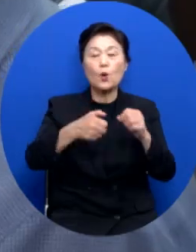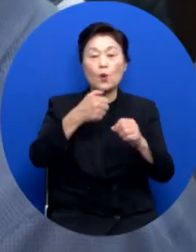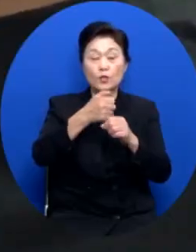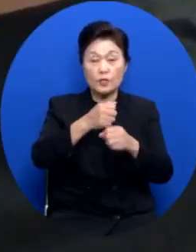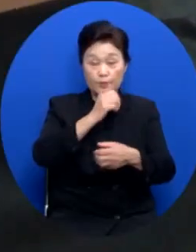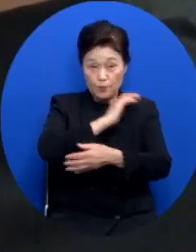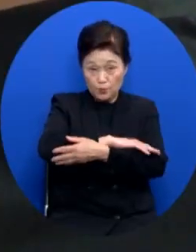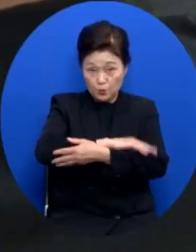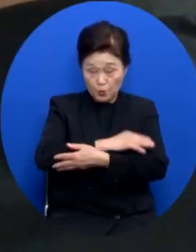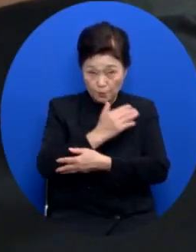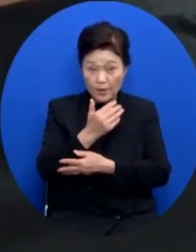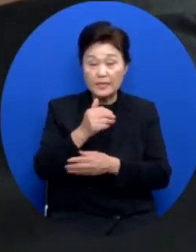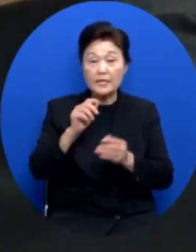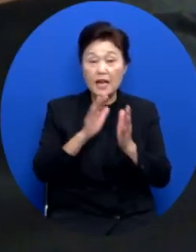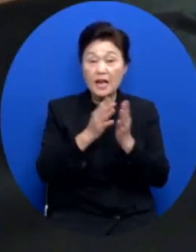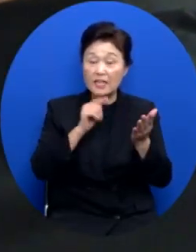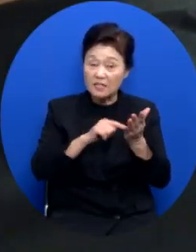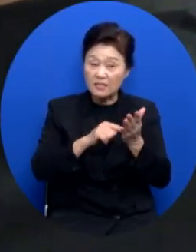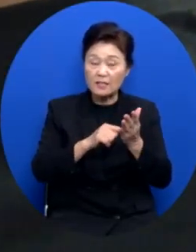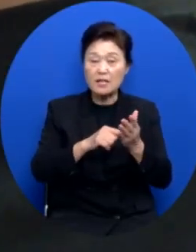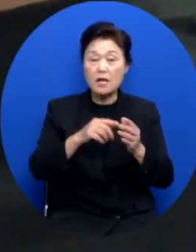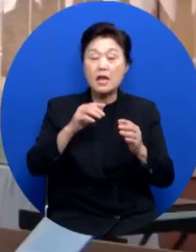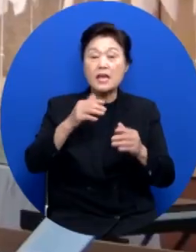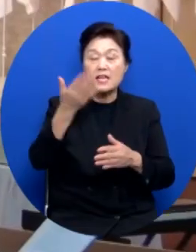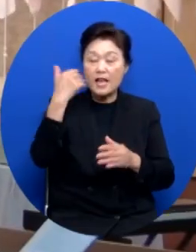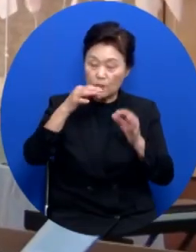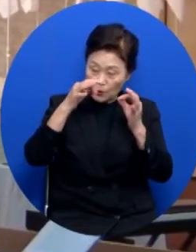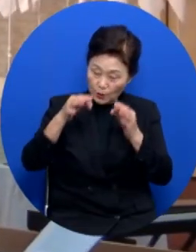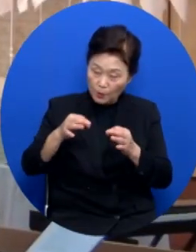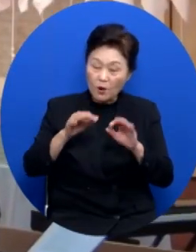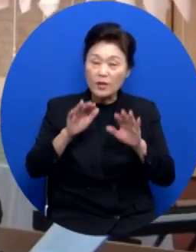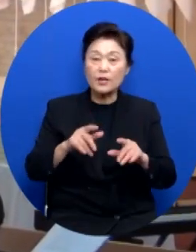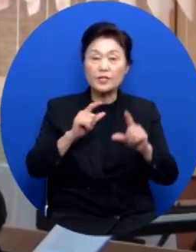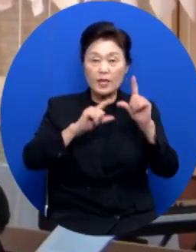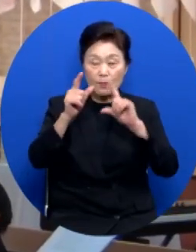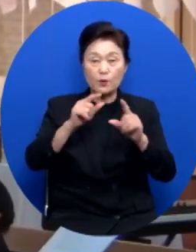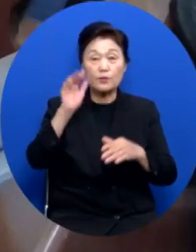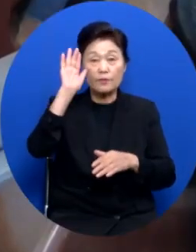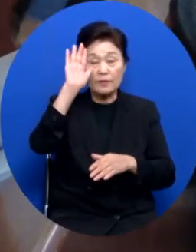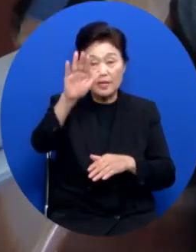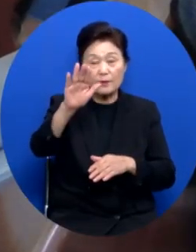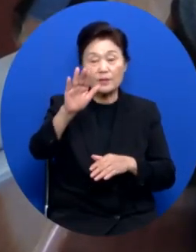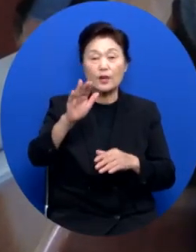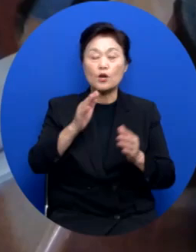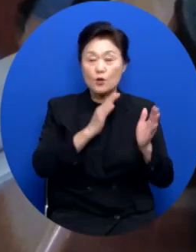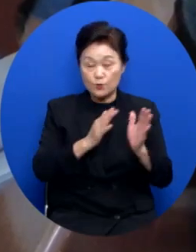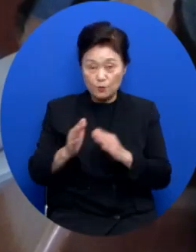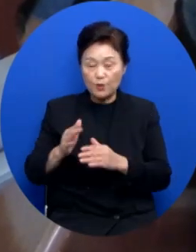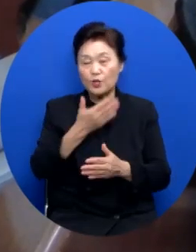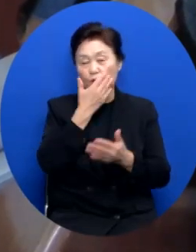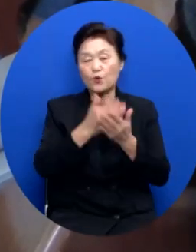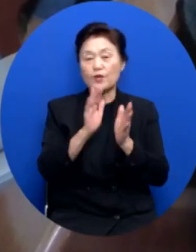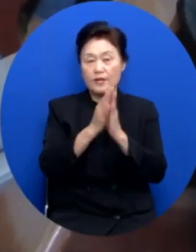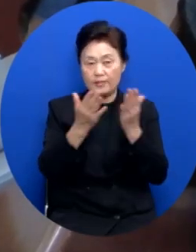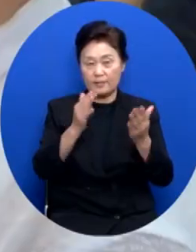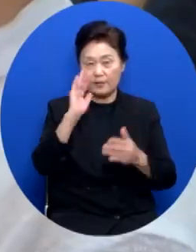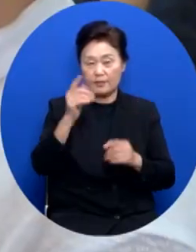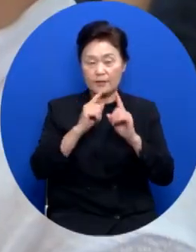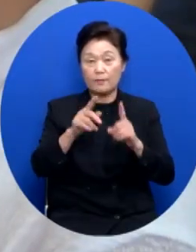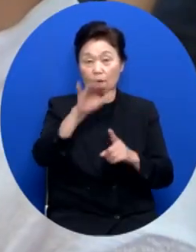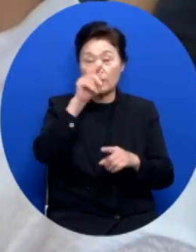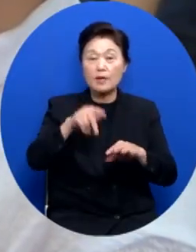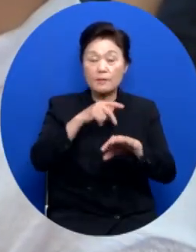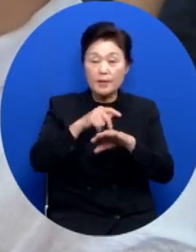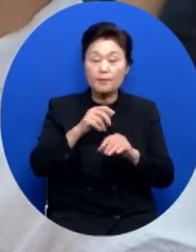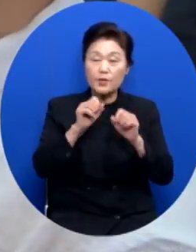출판은 필리핀 선교를 되돌아보고 현재의 모습을 진단, 미래를 준비하는 데 귀한 책자가 될 것이라며 필리핀